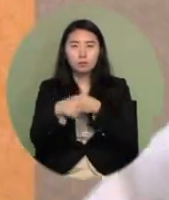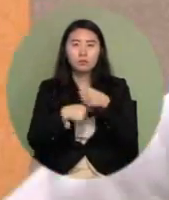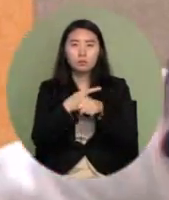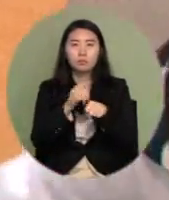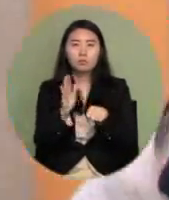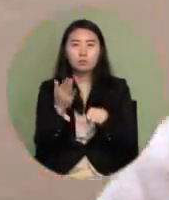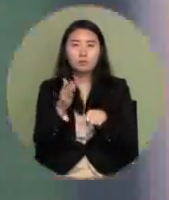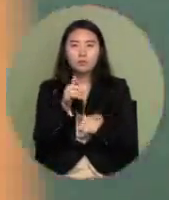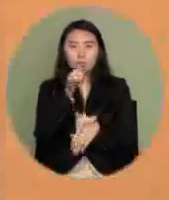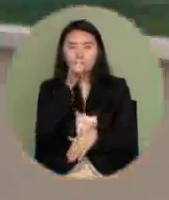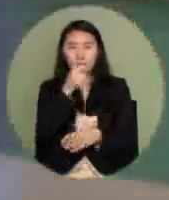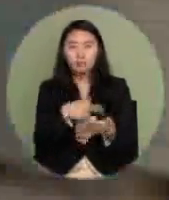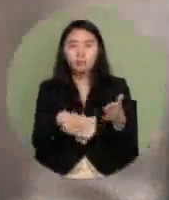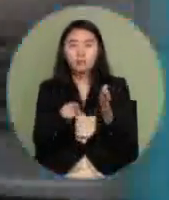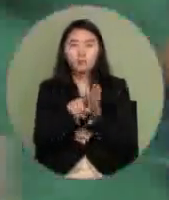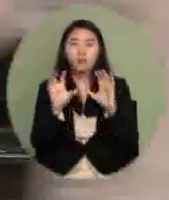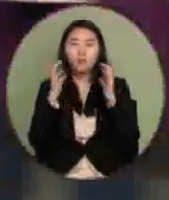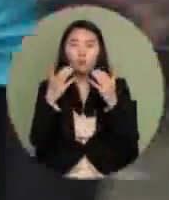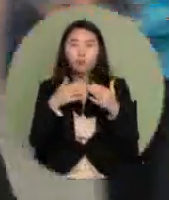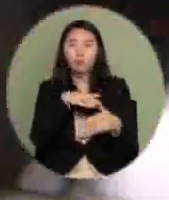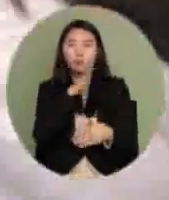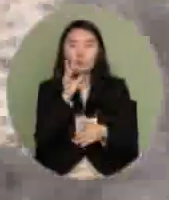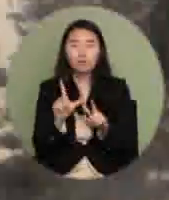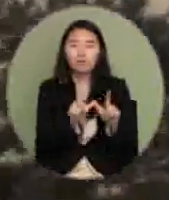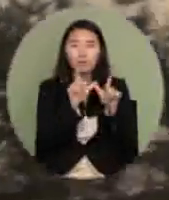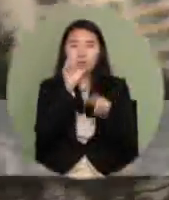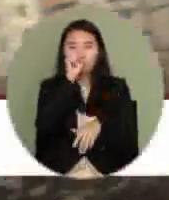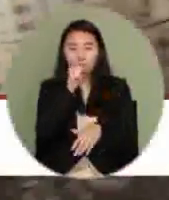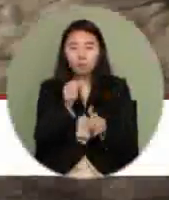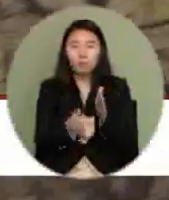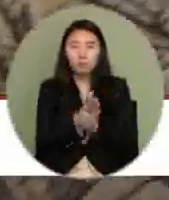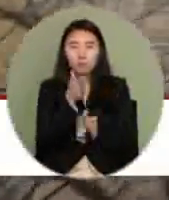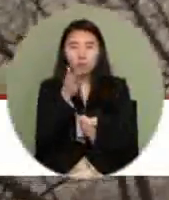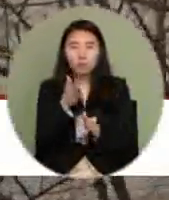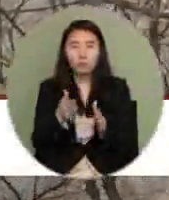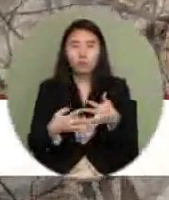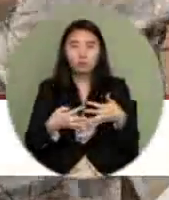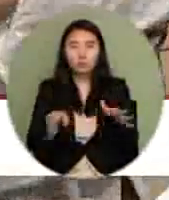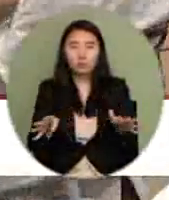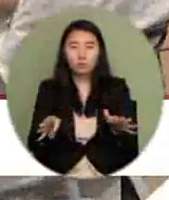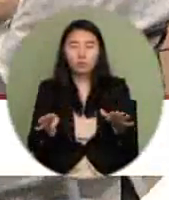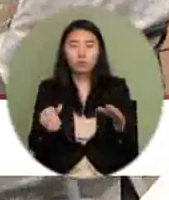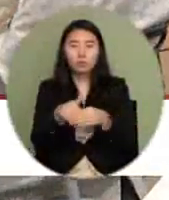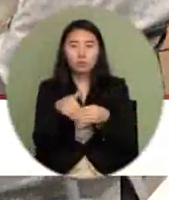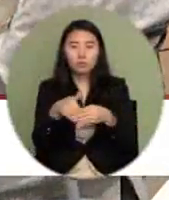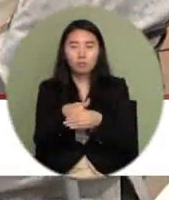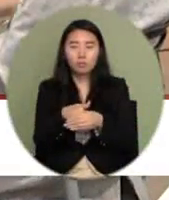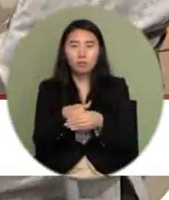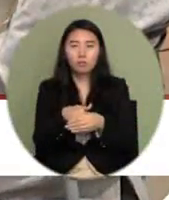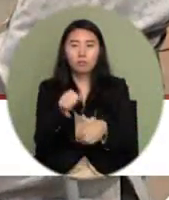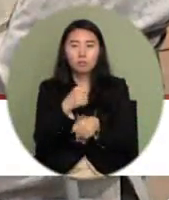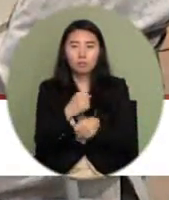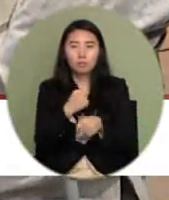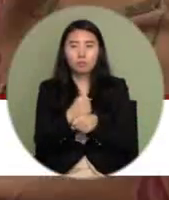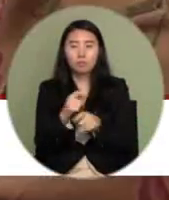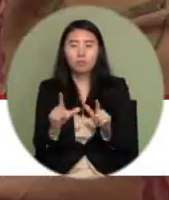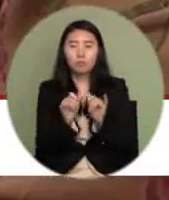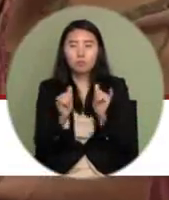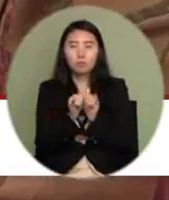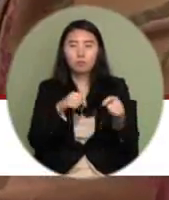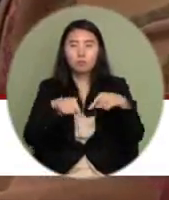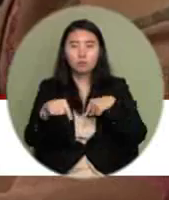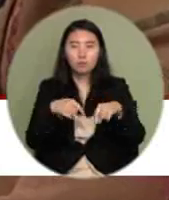생각합니다. 이를 위해 아동과 노인이 살기 좋은 도시와 아파트 공동체 문화 선도 그리고 주민 주도의 구정